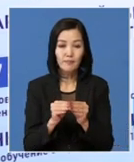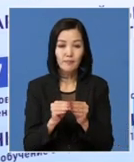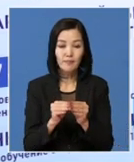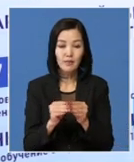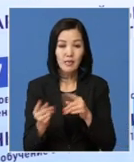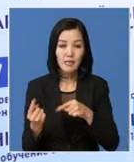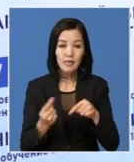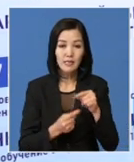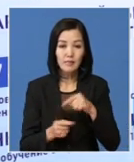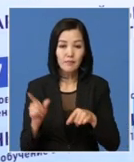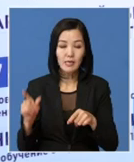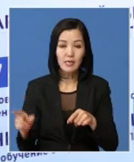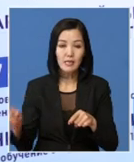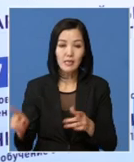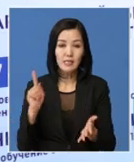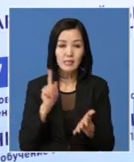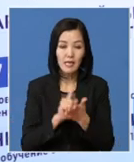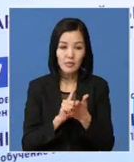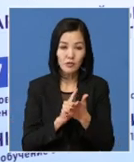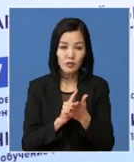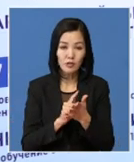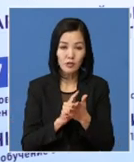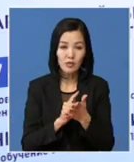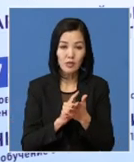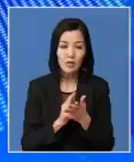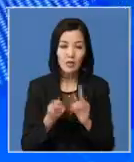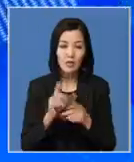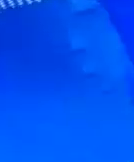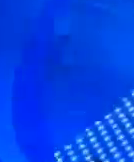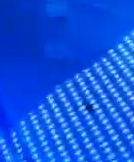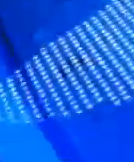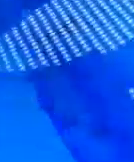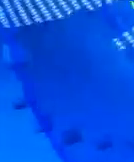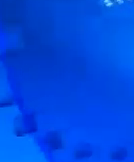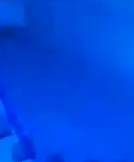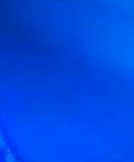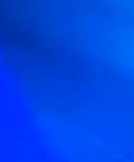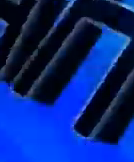кәсіпкерлерге салық жүйесіндегі өзгерістердің түсіндірме жұмыстарын жүргізіп жатырмыз.